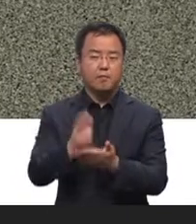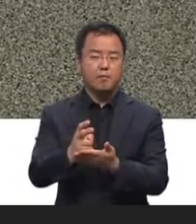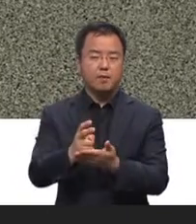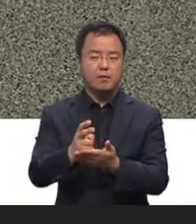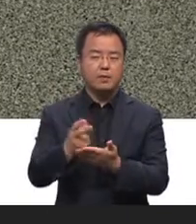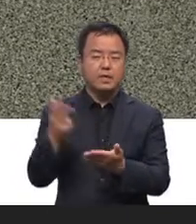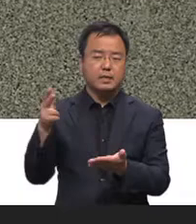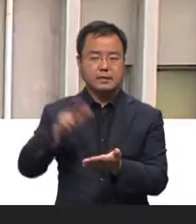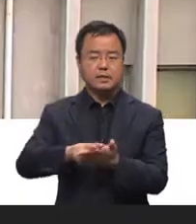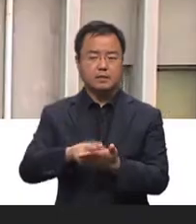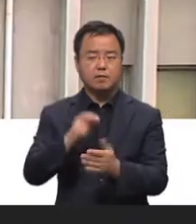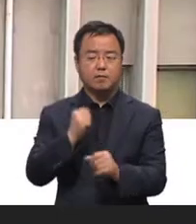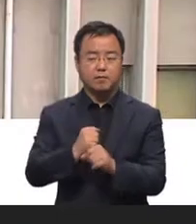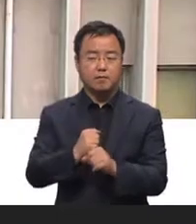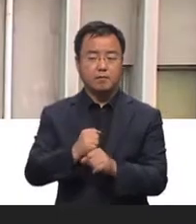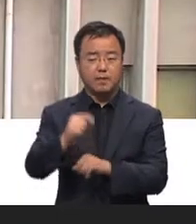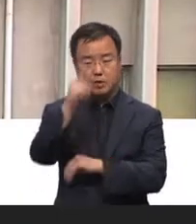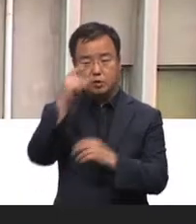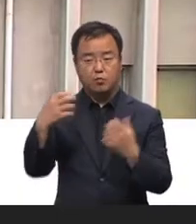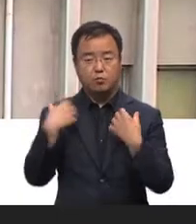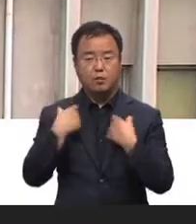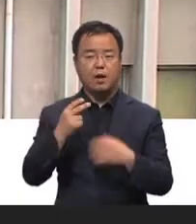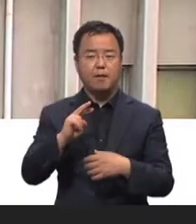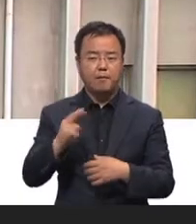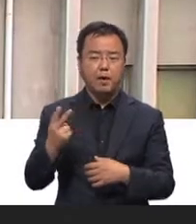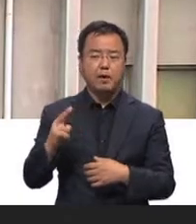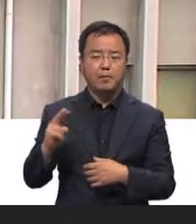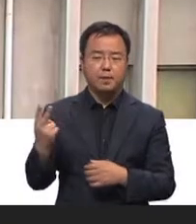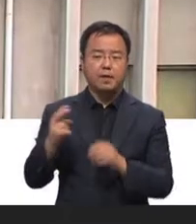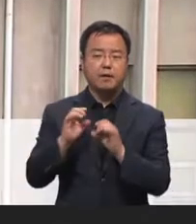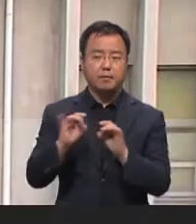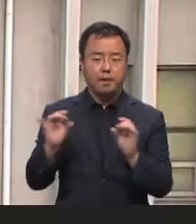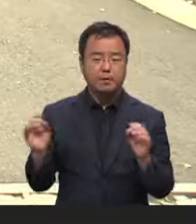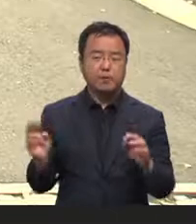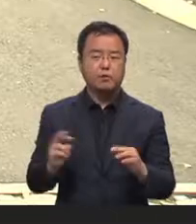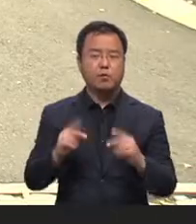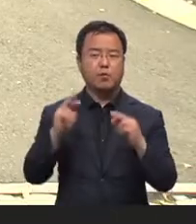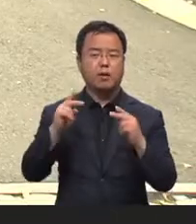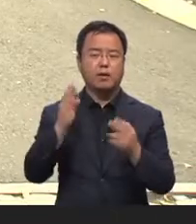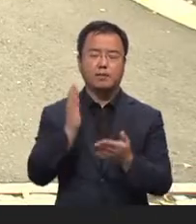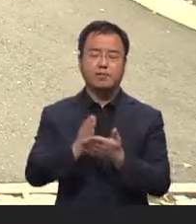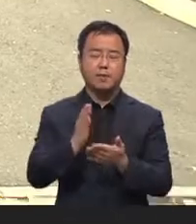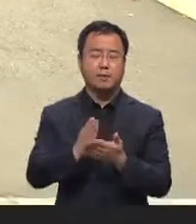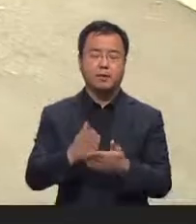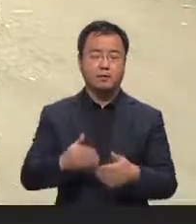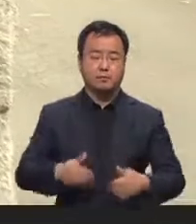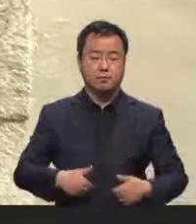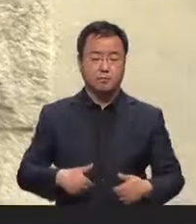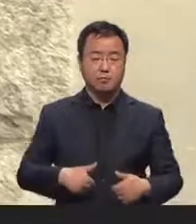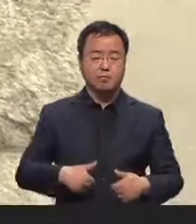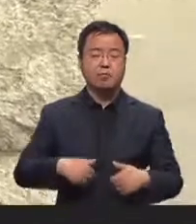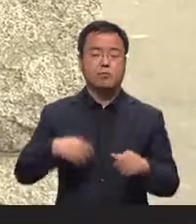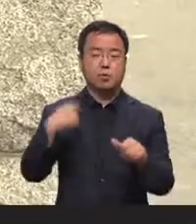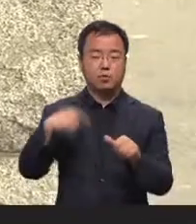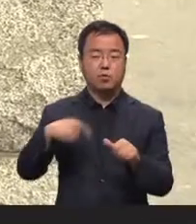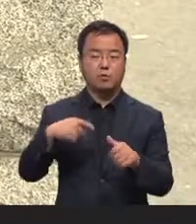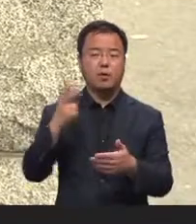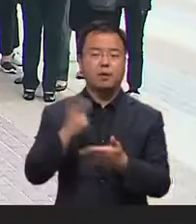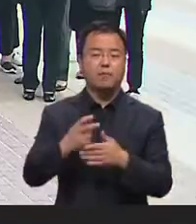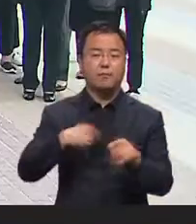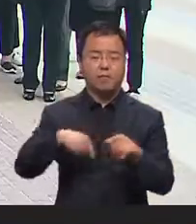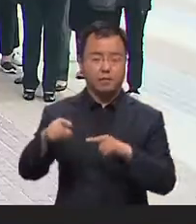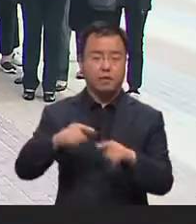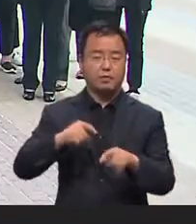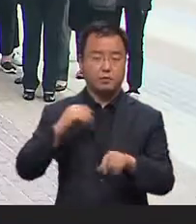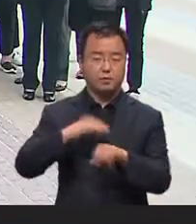어떤 정권이 바뀔 때마다 이 또 논란의 대상이 돼서 아니 되겠다 나는 차원에서 교육법 점주의 를 어제가 주장을 했고 지금